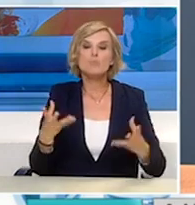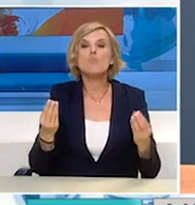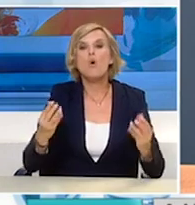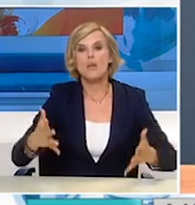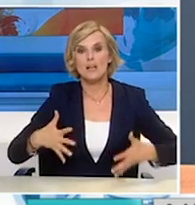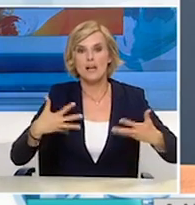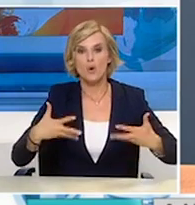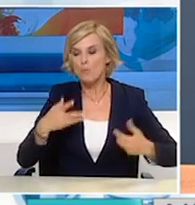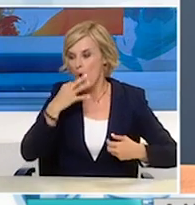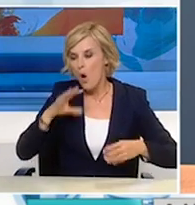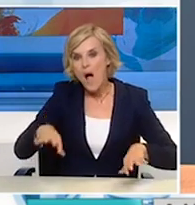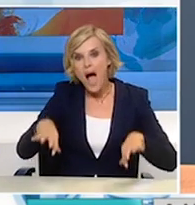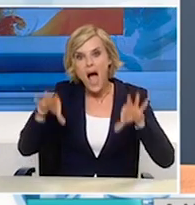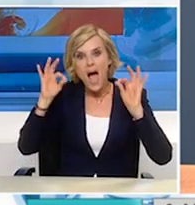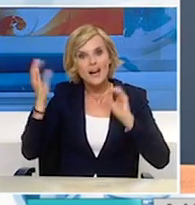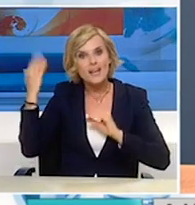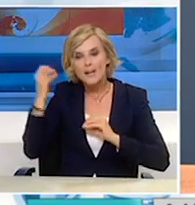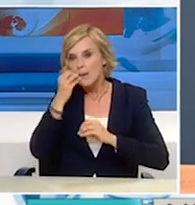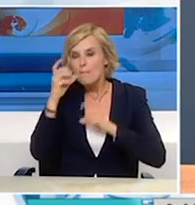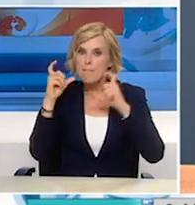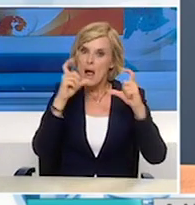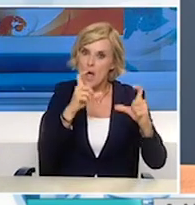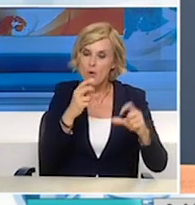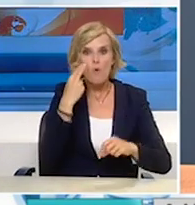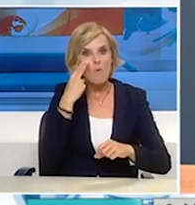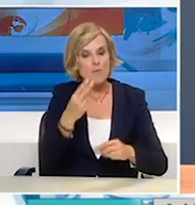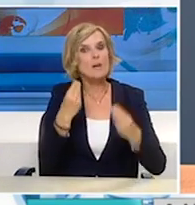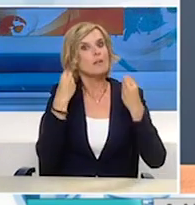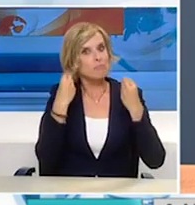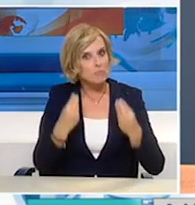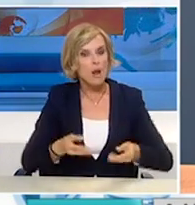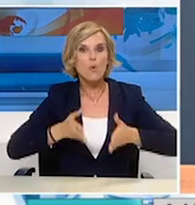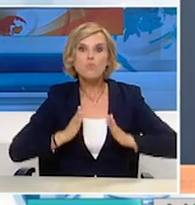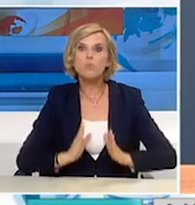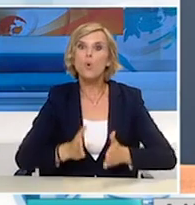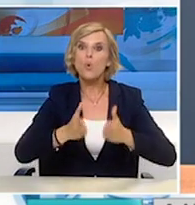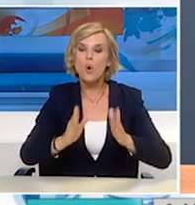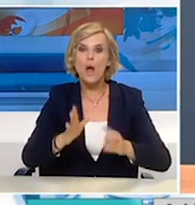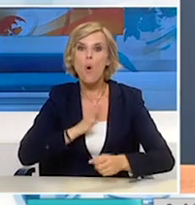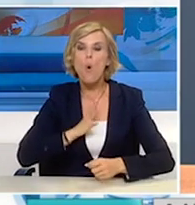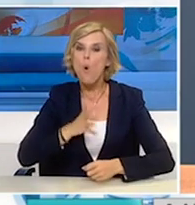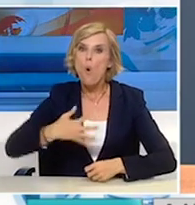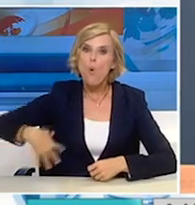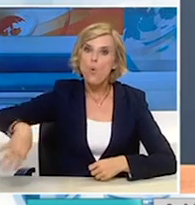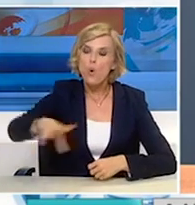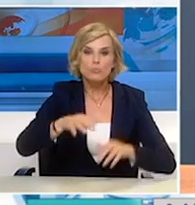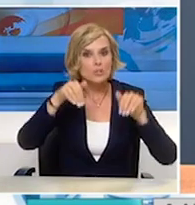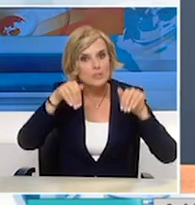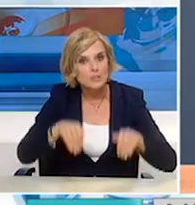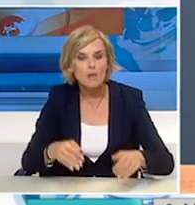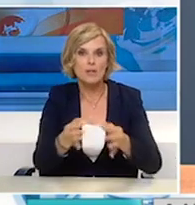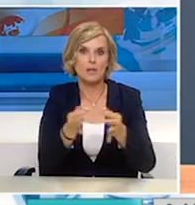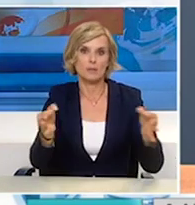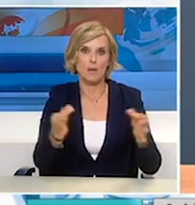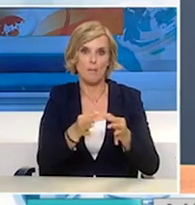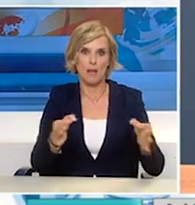στις αρχές του Μαΐου συνοδεύεται από μια αντίστοιχα καλή πορεία, που σημαίνει ότι ο κόσμος σέβεται τα μέτρα, που σημαίνει ότι ο κόσμος τηρεί